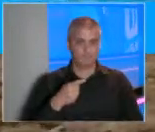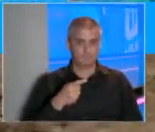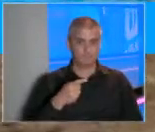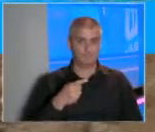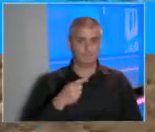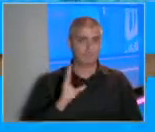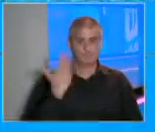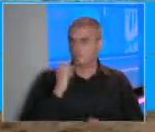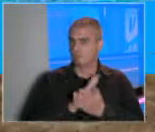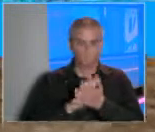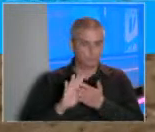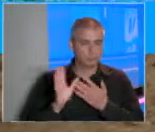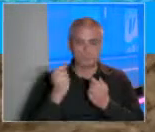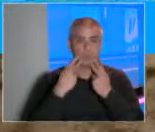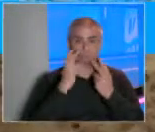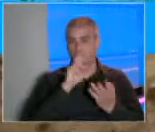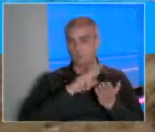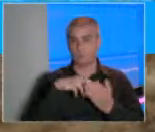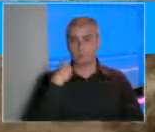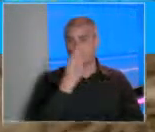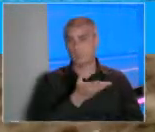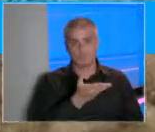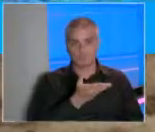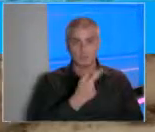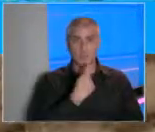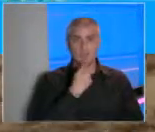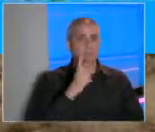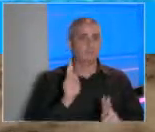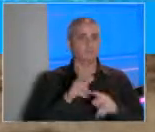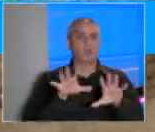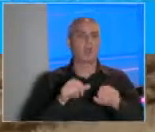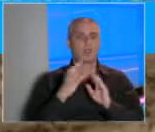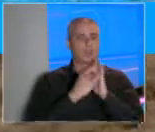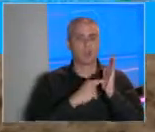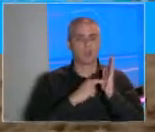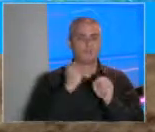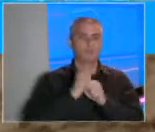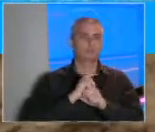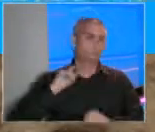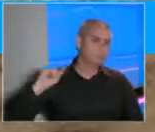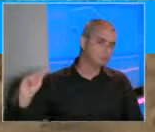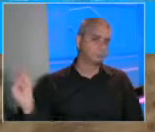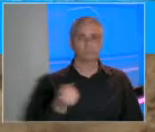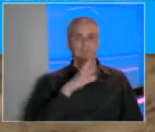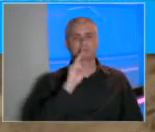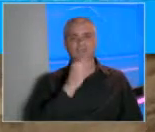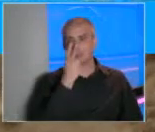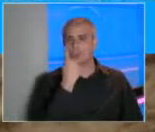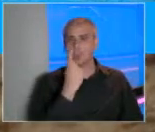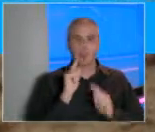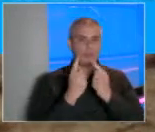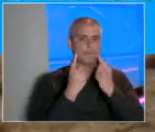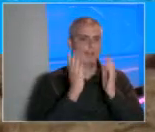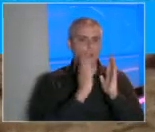ואם זה היה כל זה פשוט, ואם לוקחים את התשובה שבגץ נתן אתמול, שאמר שאי אפשר לקחת חוק ולהכיל אותו באופן גורף, אלא צריך לראות כל מקרה